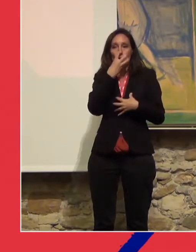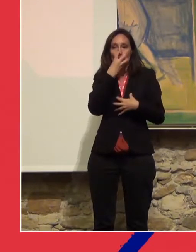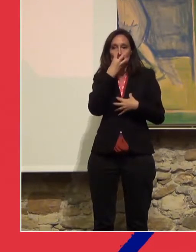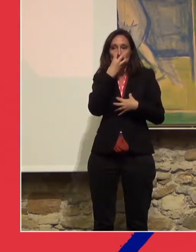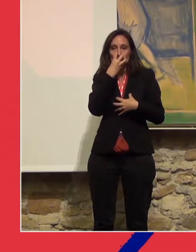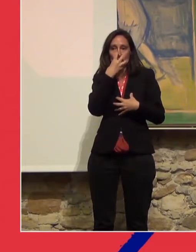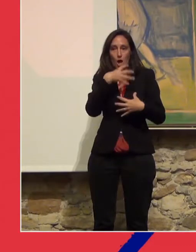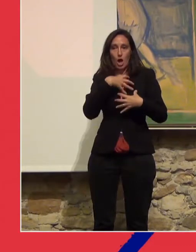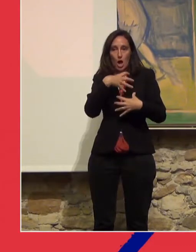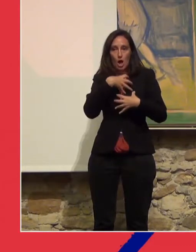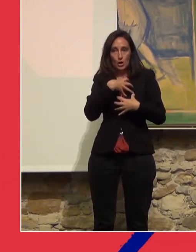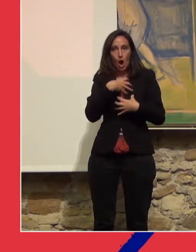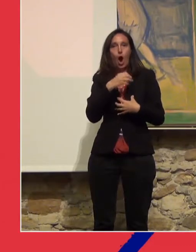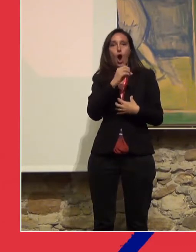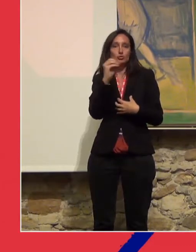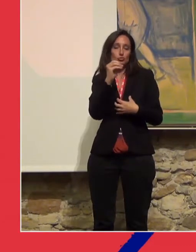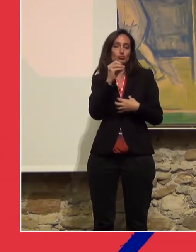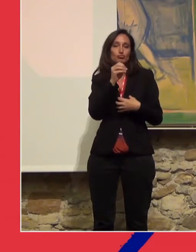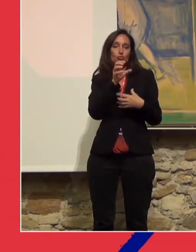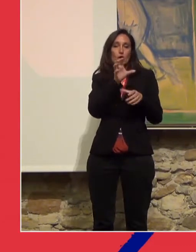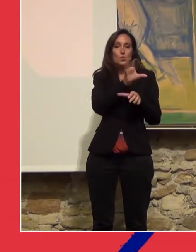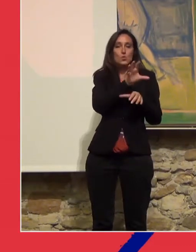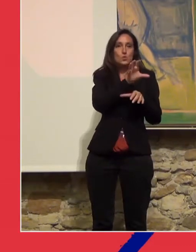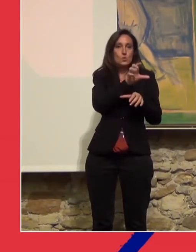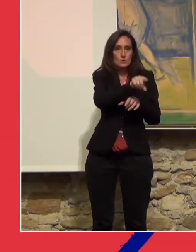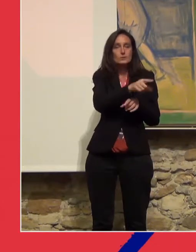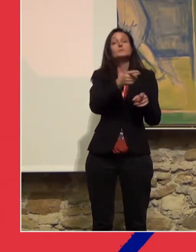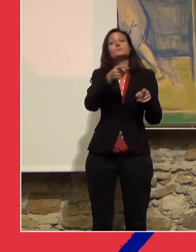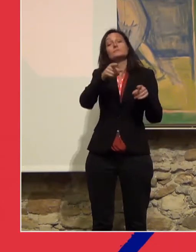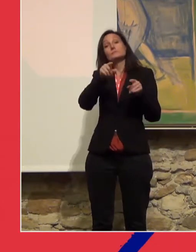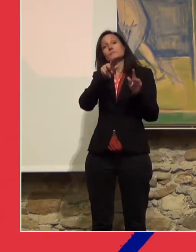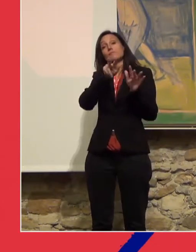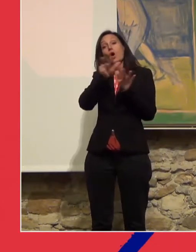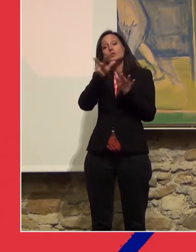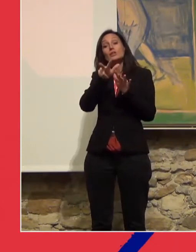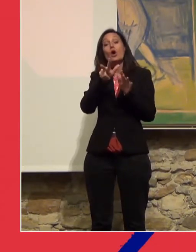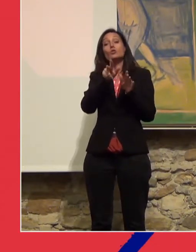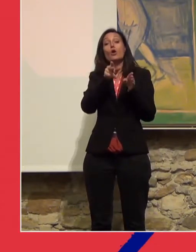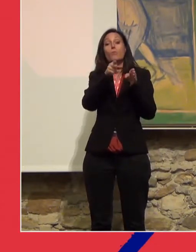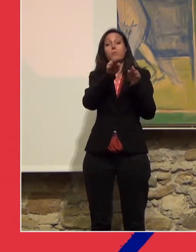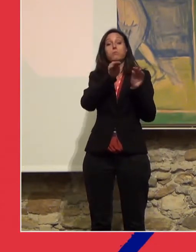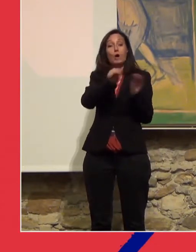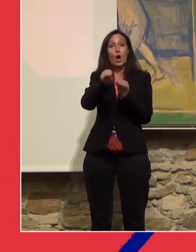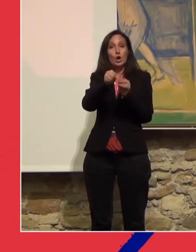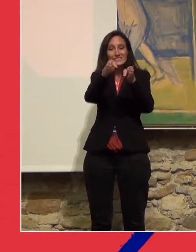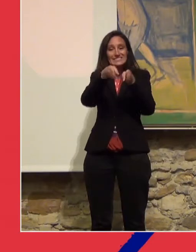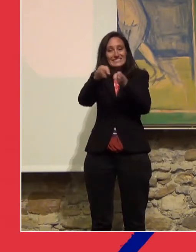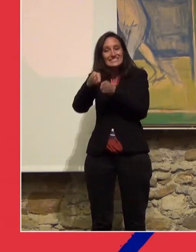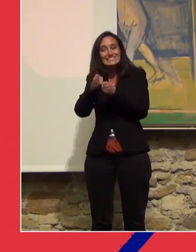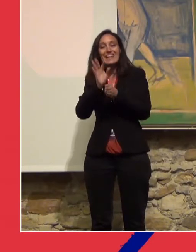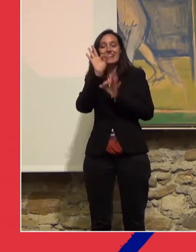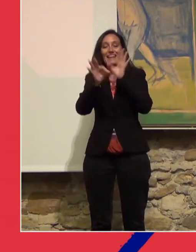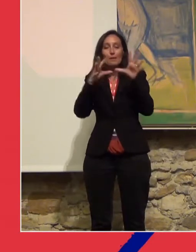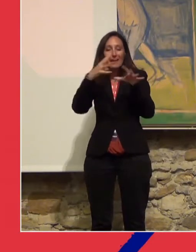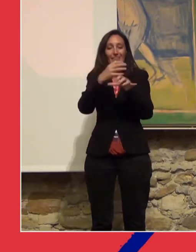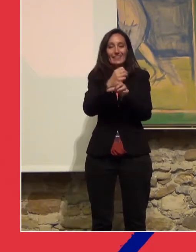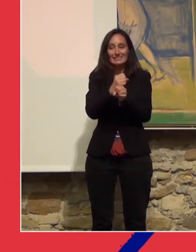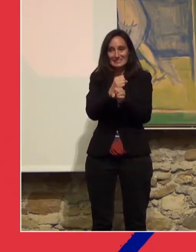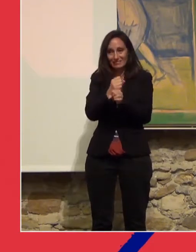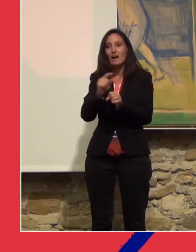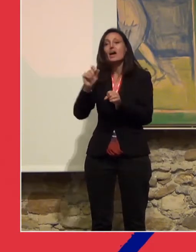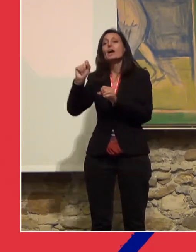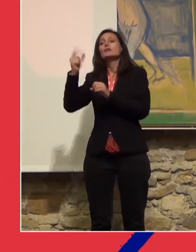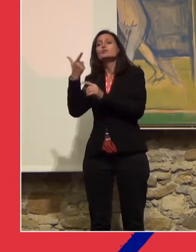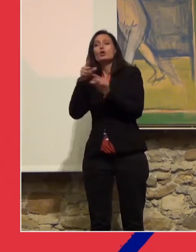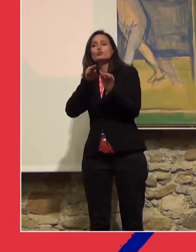e 88 posti di terapia intensiva e 12 posti di terapia subintensiva, totale 500